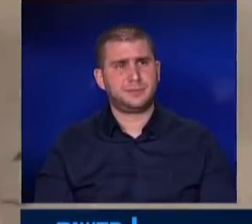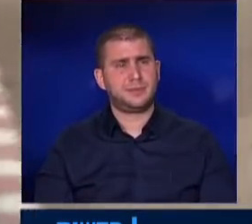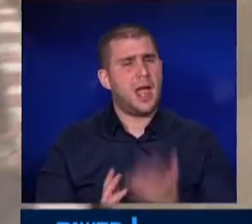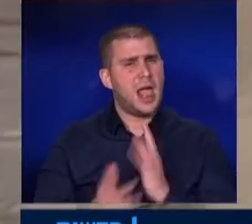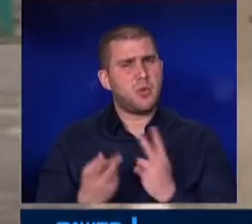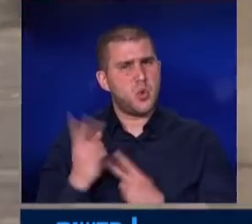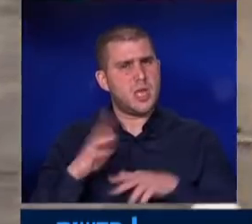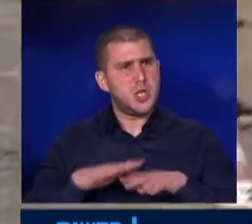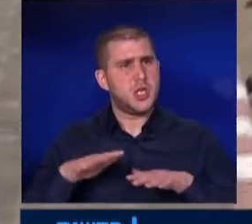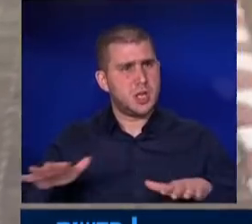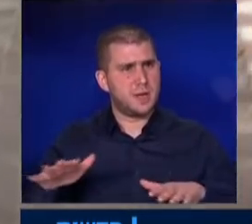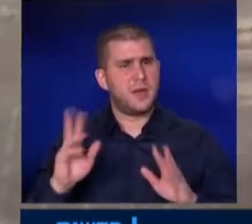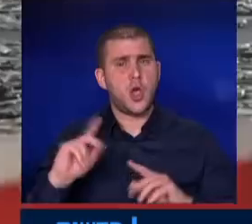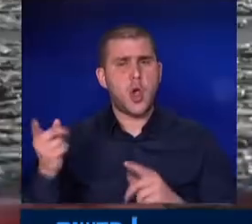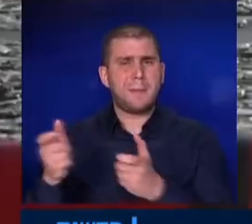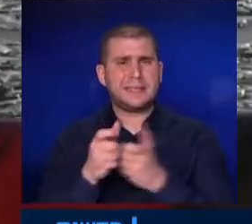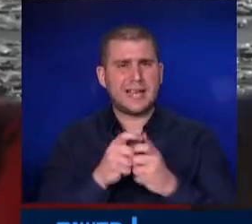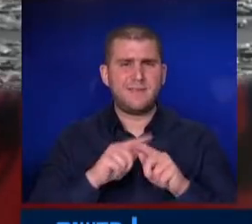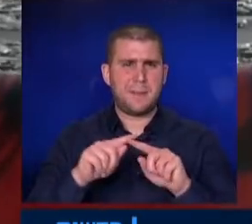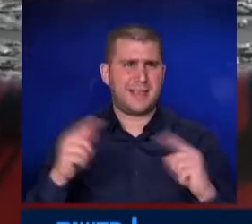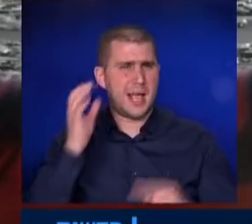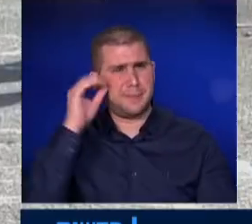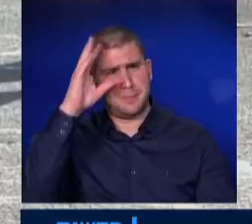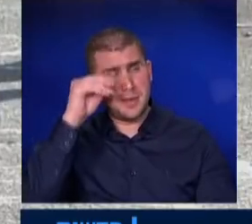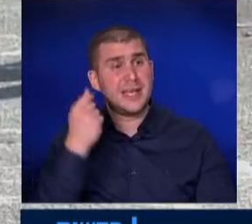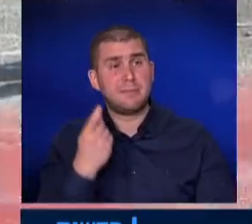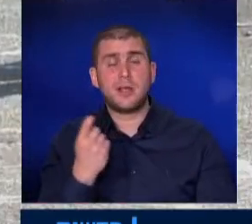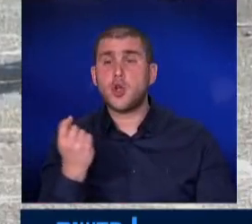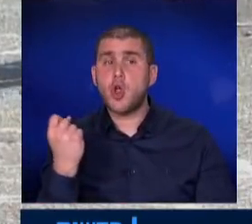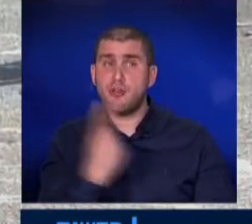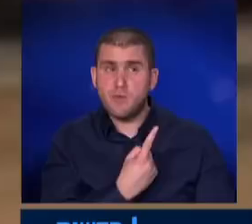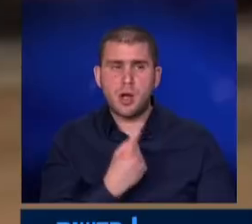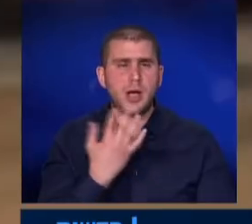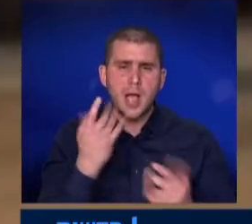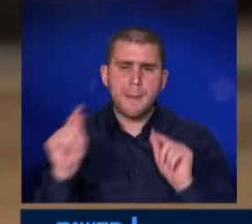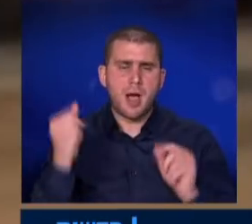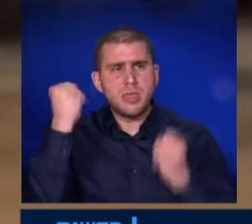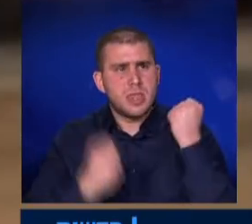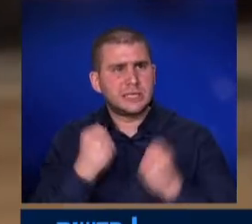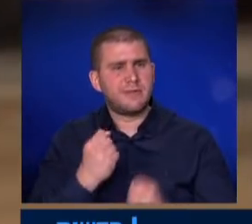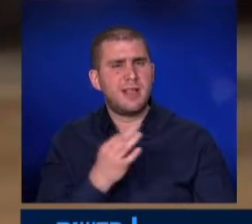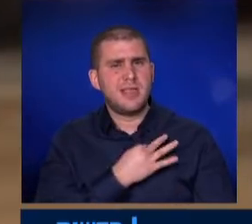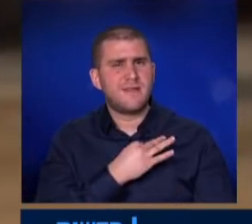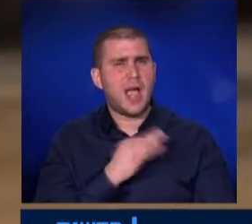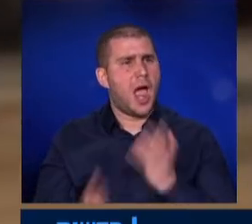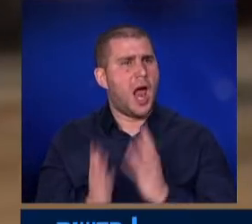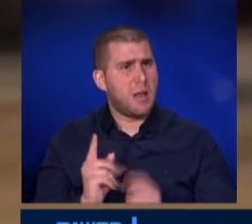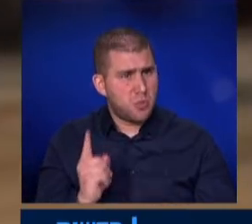האלימות גואה, חוצה מגזרים ומגדרים. כמעט אין שבוע ללא כמה נרצחים ונפגעי אלימות.